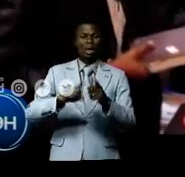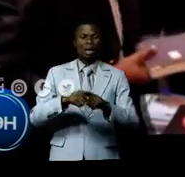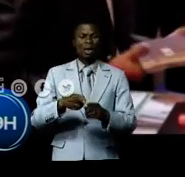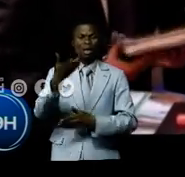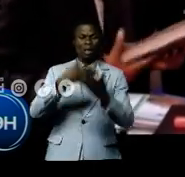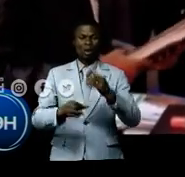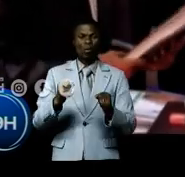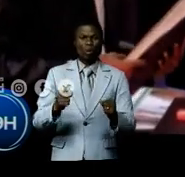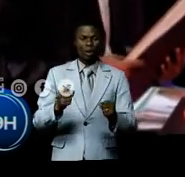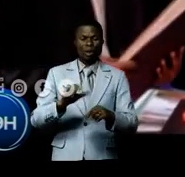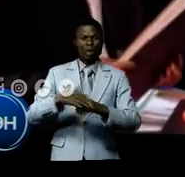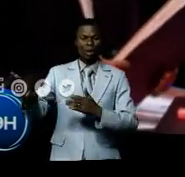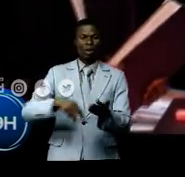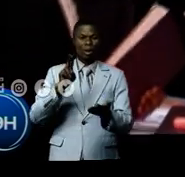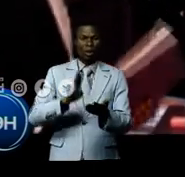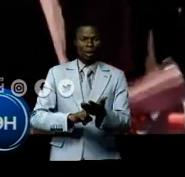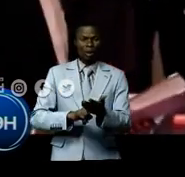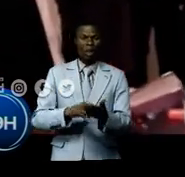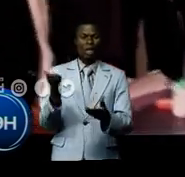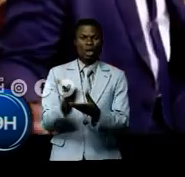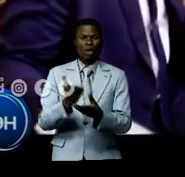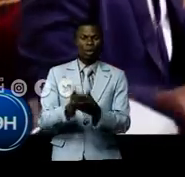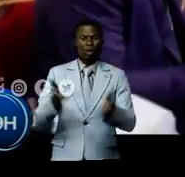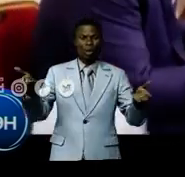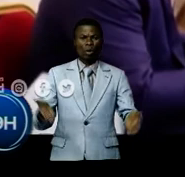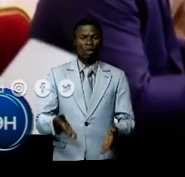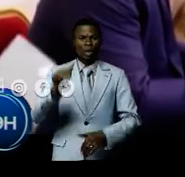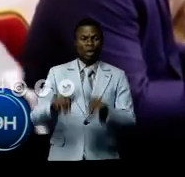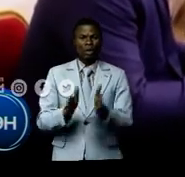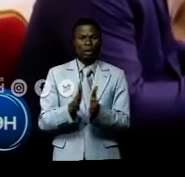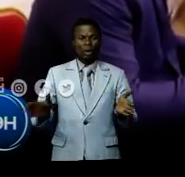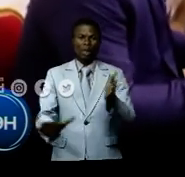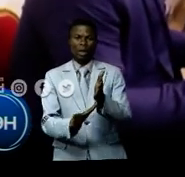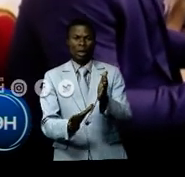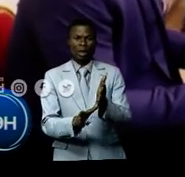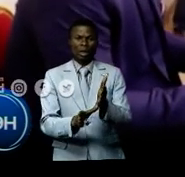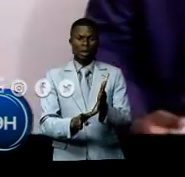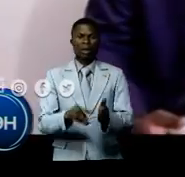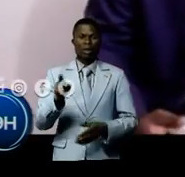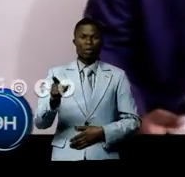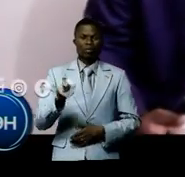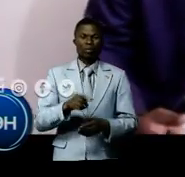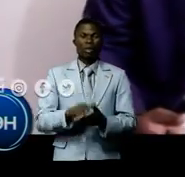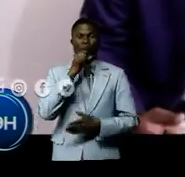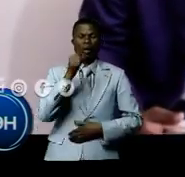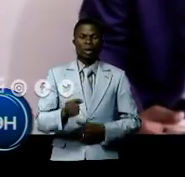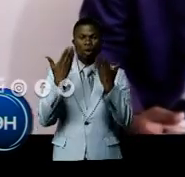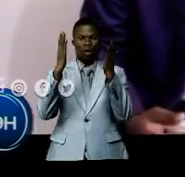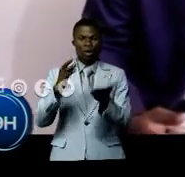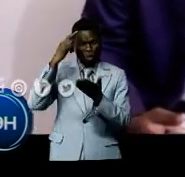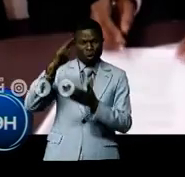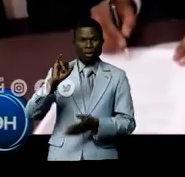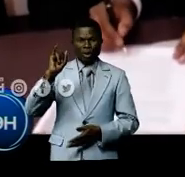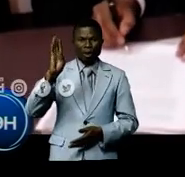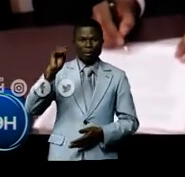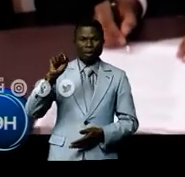de pouvoir après la signature de procès-verbaux en présence du secrétaire général adjoint Albi Konda. L'ancien étudiant de l'UNBTP